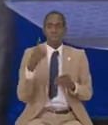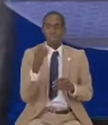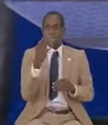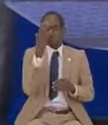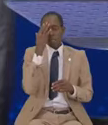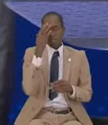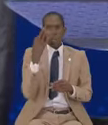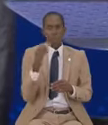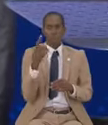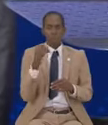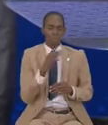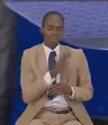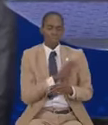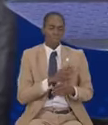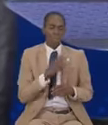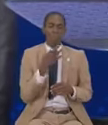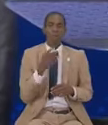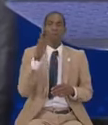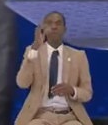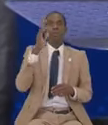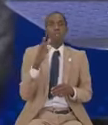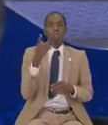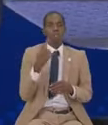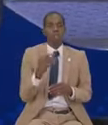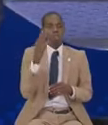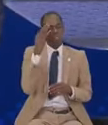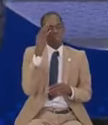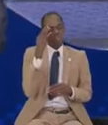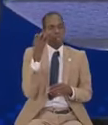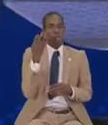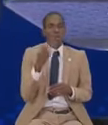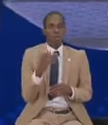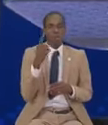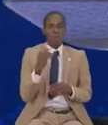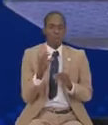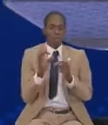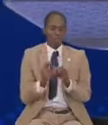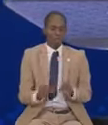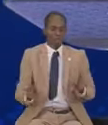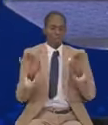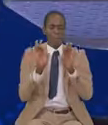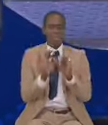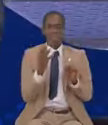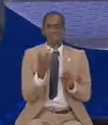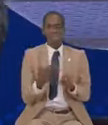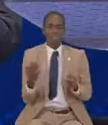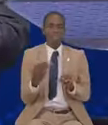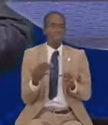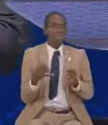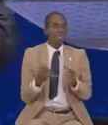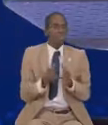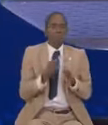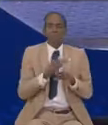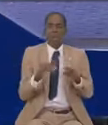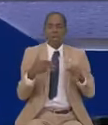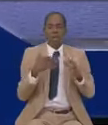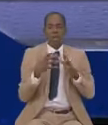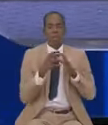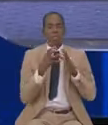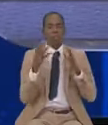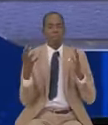la connaissance du karaté de Dieu ils n'ont pas la connaissance aussi des choses importantes dans le cœur de Dieu et la